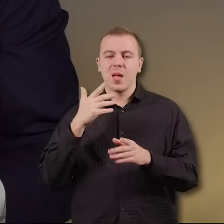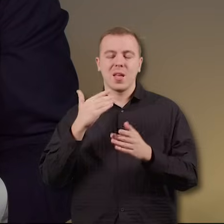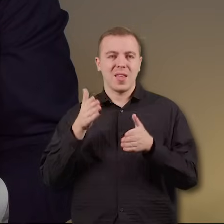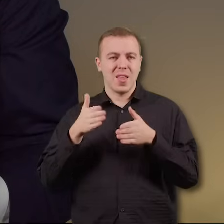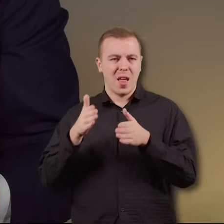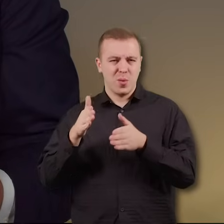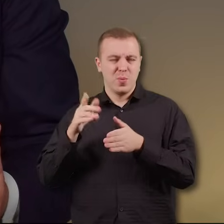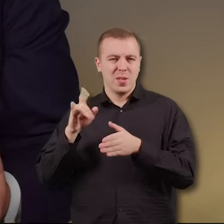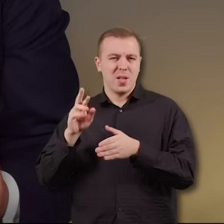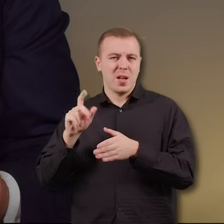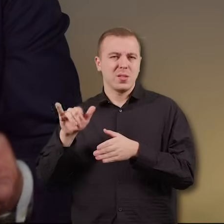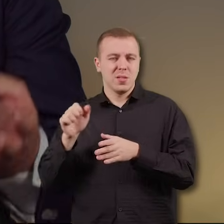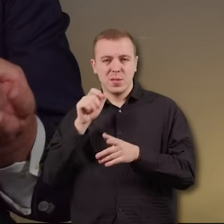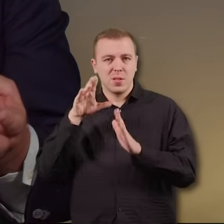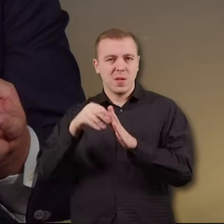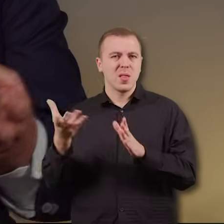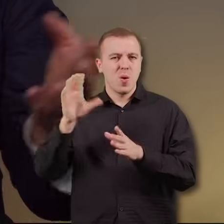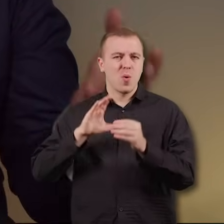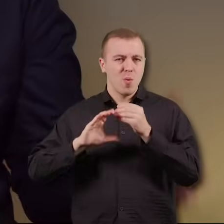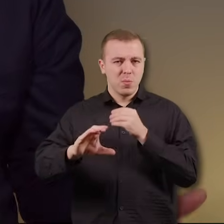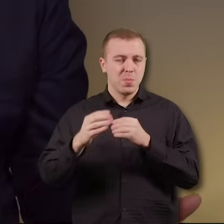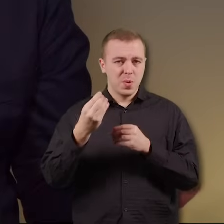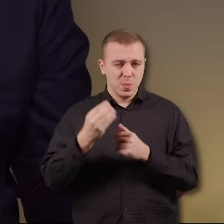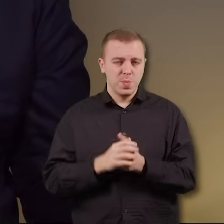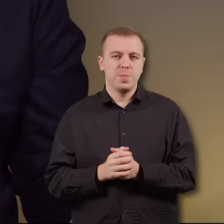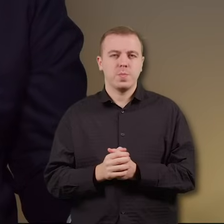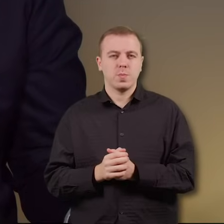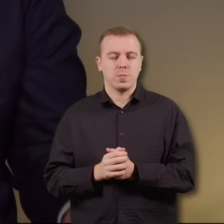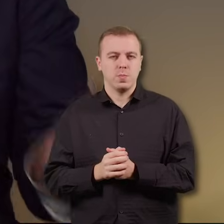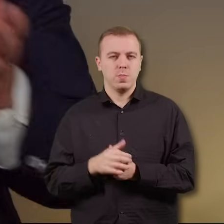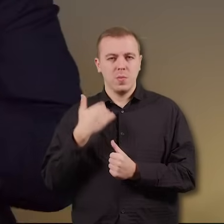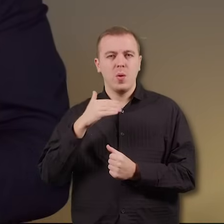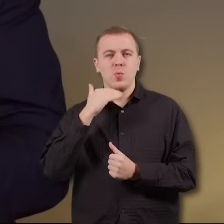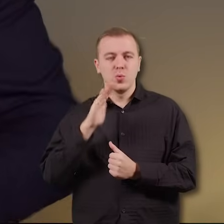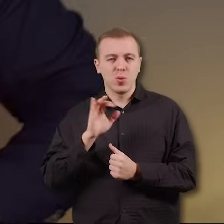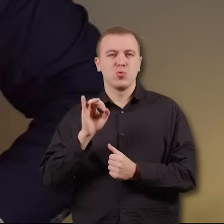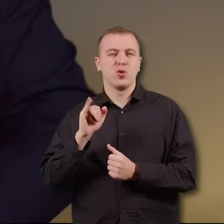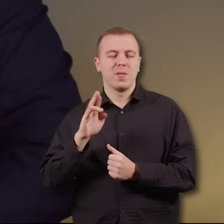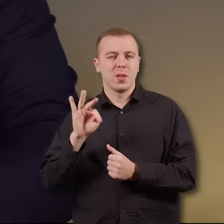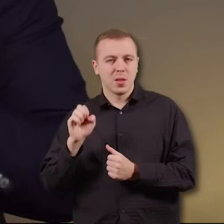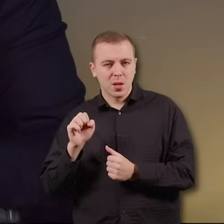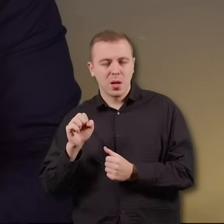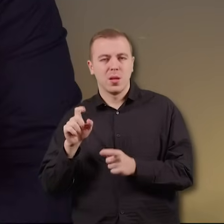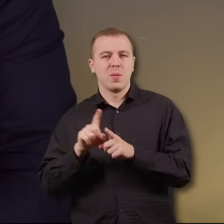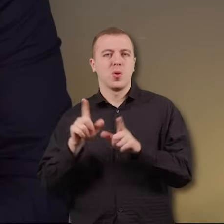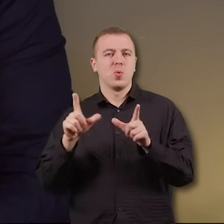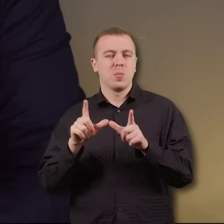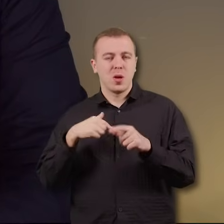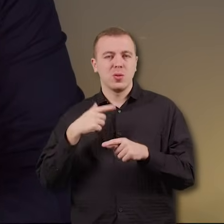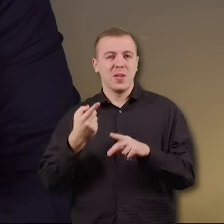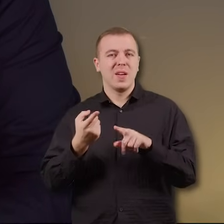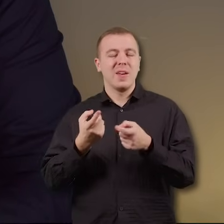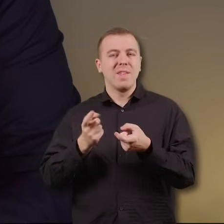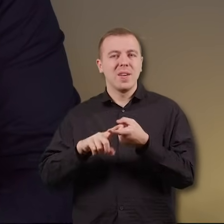kelių direkcijai būtų didesnis ir užtektų jo ir Širvintam. Ir Ukmergė darysiu viską pagal